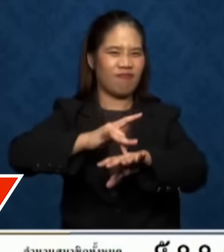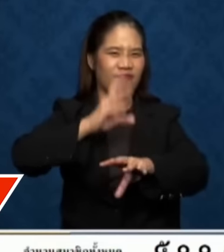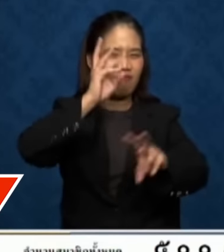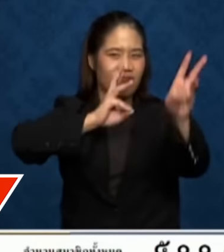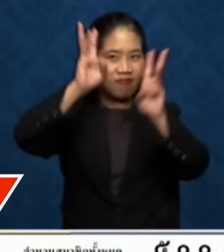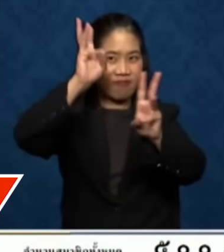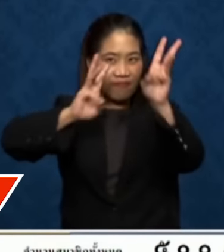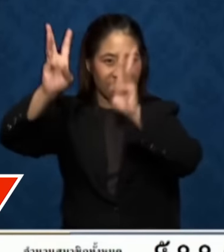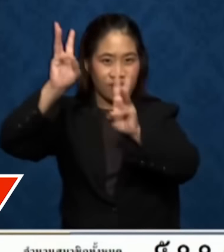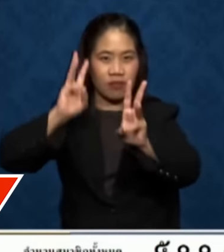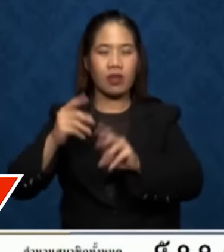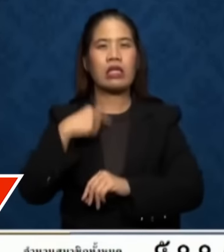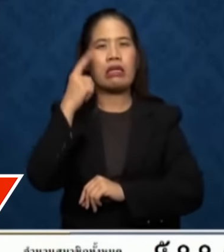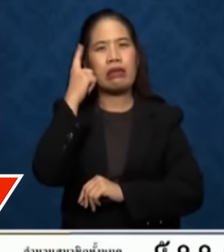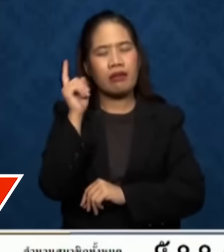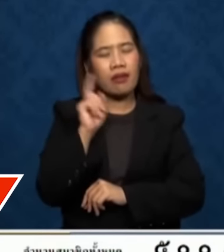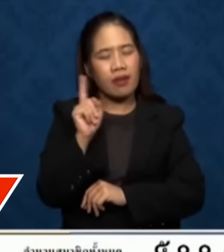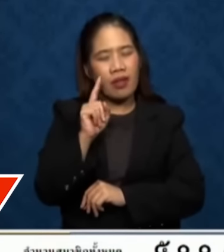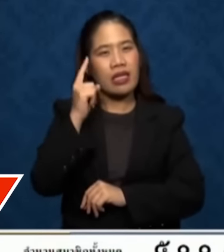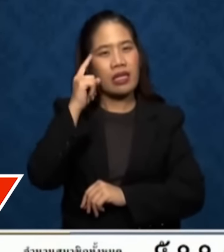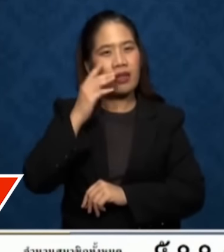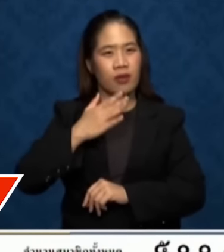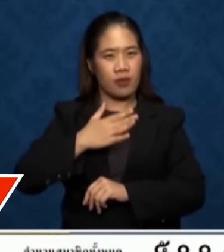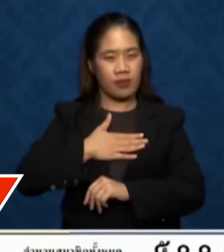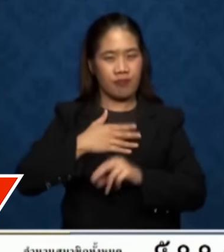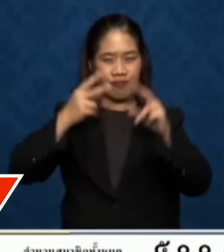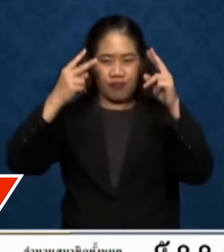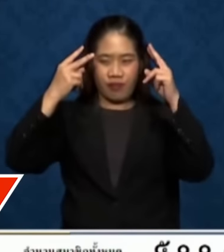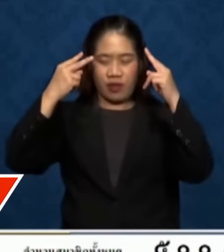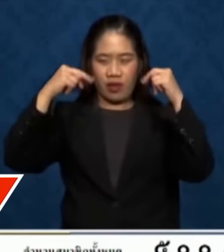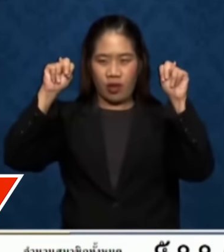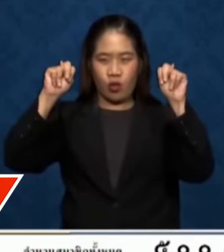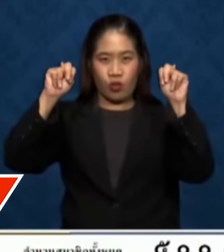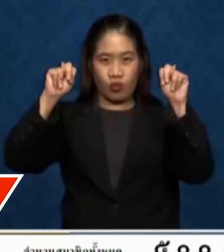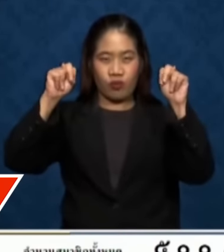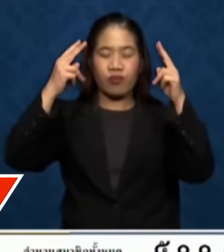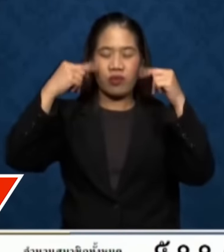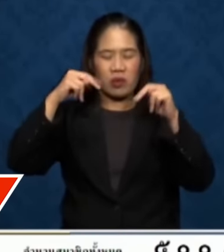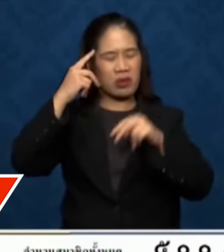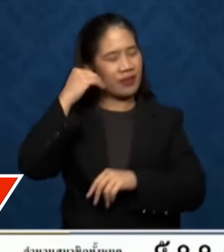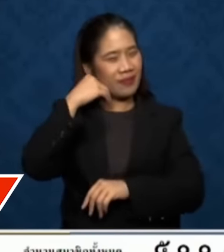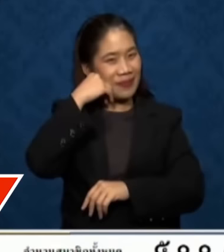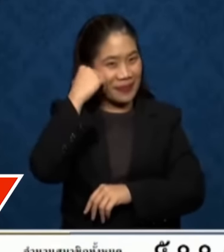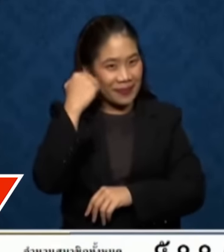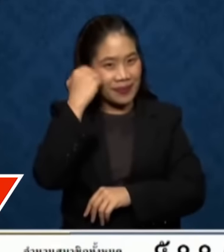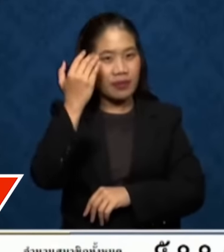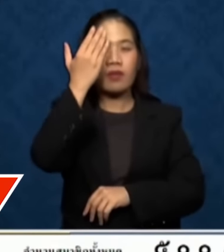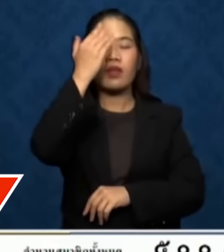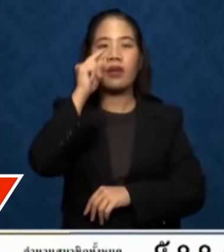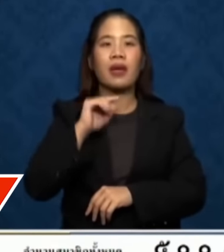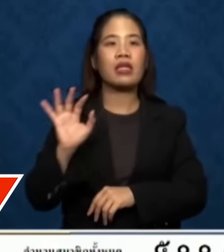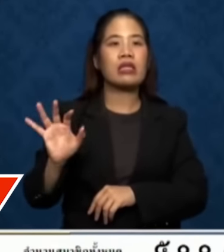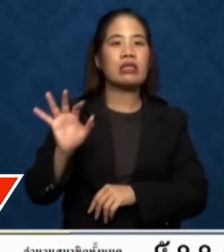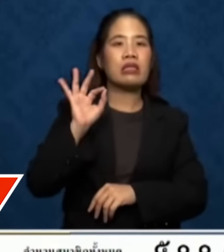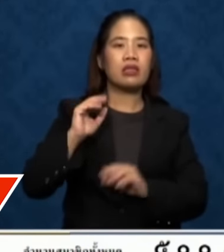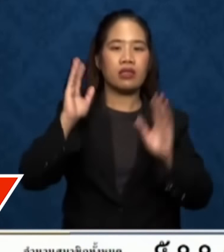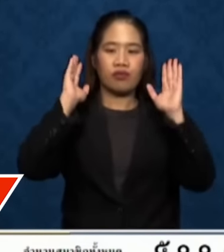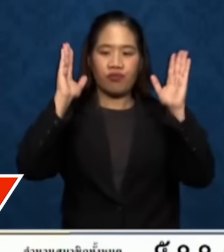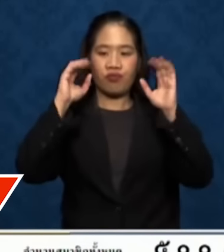ษดิฉันคิดว่าในฐานะนายกรัฐมนตรีน่าอายค่ะที่ท่านเลือกที่จะไม่สื่อส